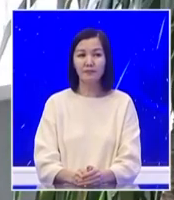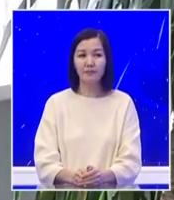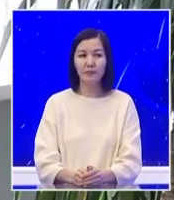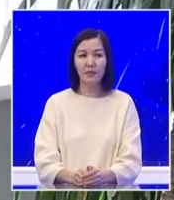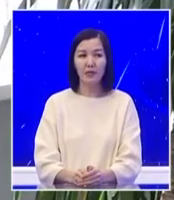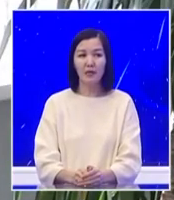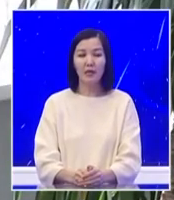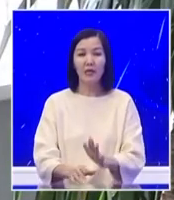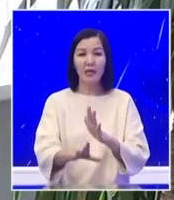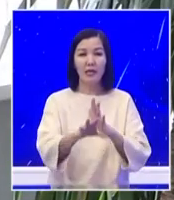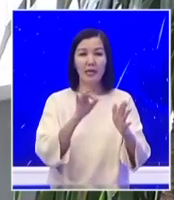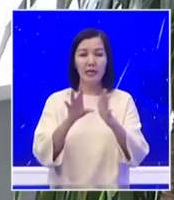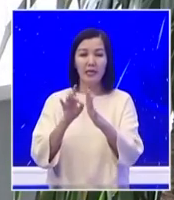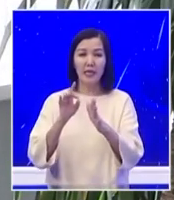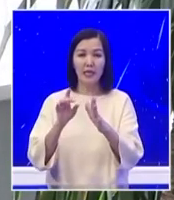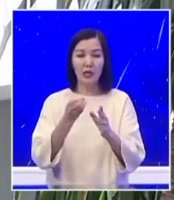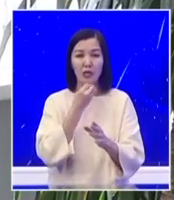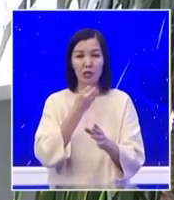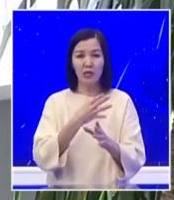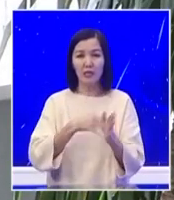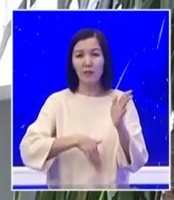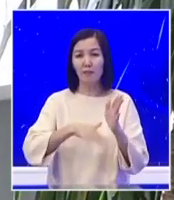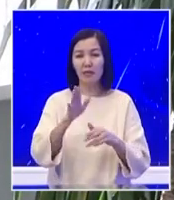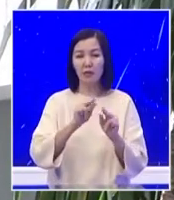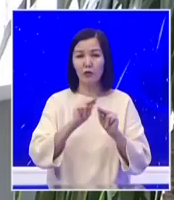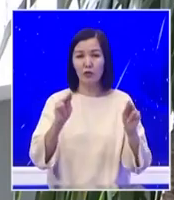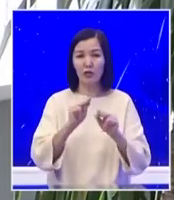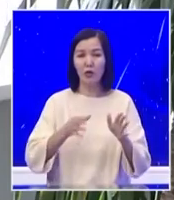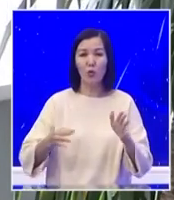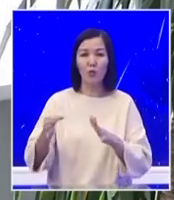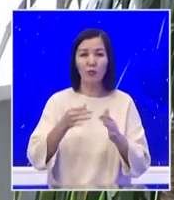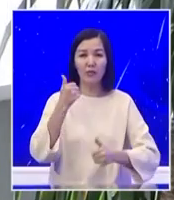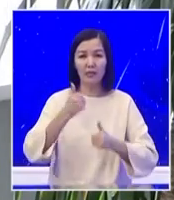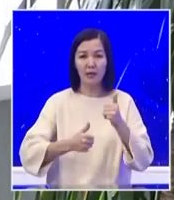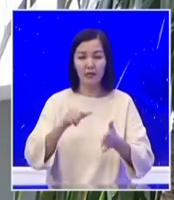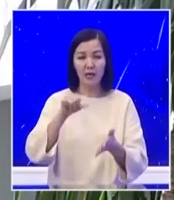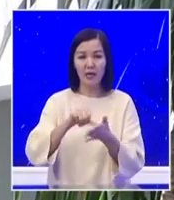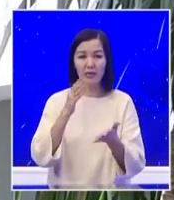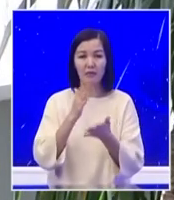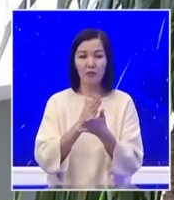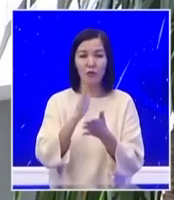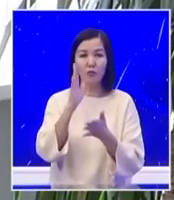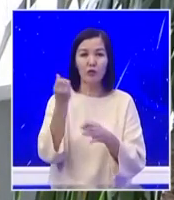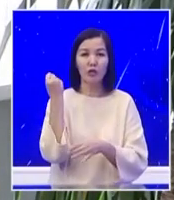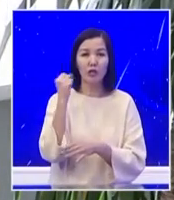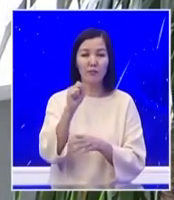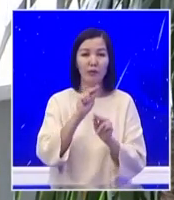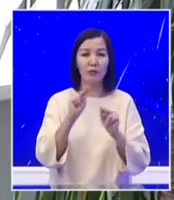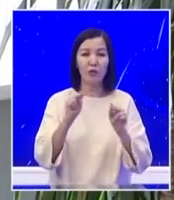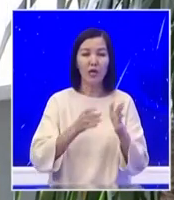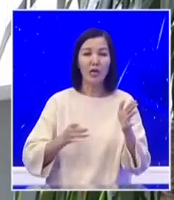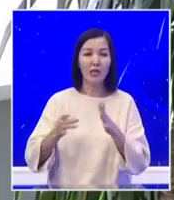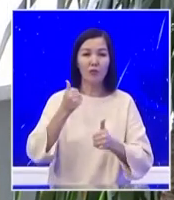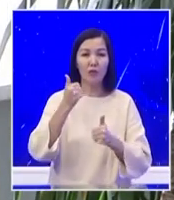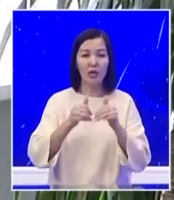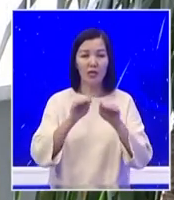Аудандан үміттелген жақсы ұстаздар облысқа қатысып отыр. Енді болашақта осы сайыстан жеңген жеңімпаздар